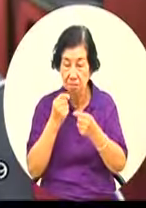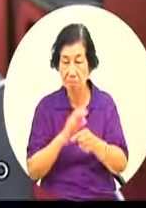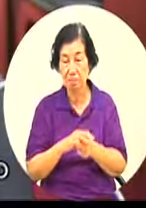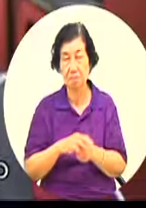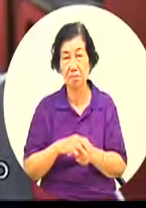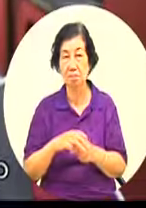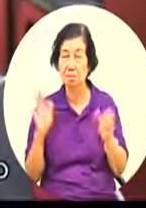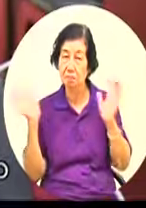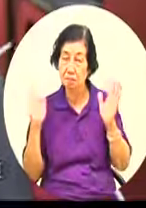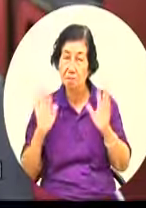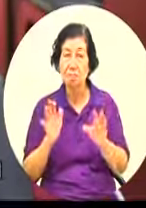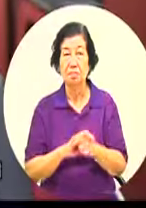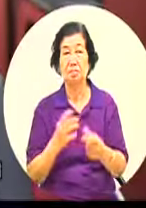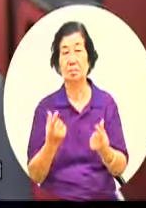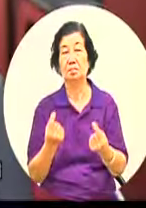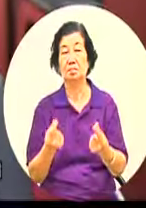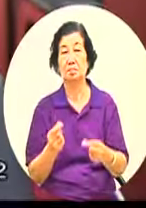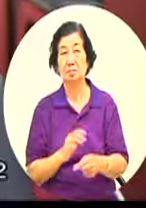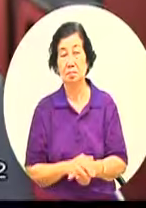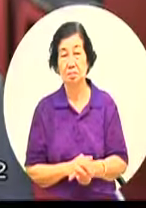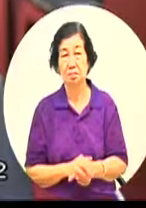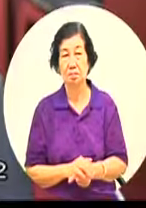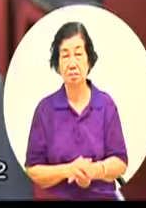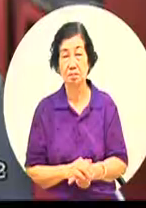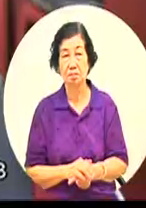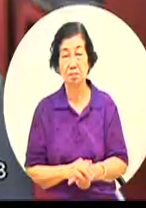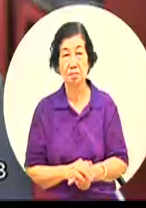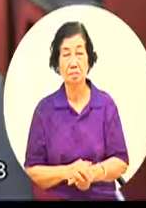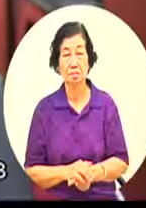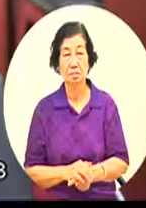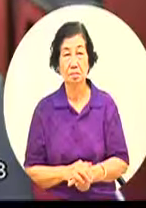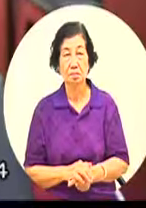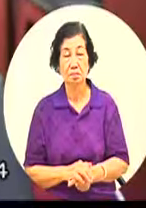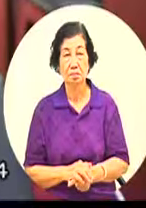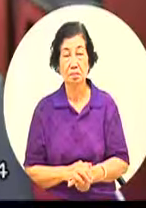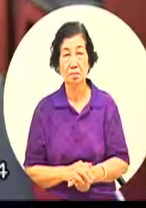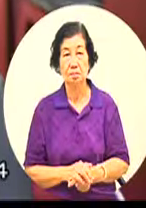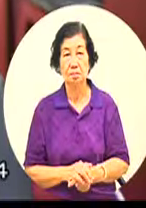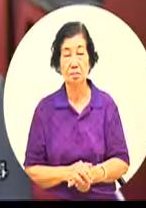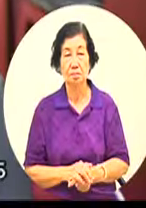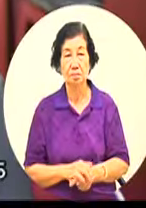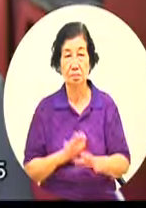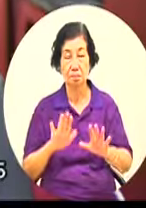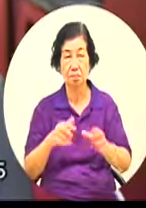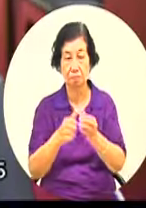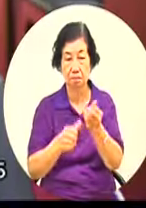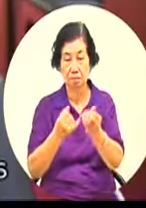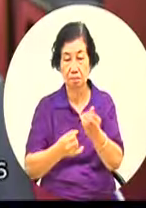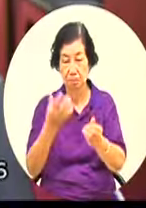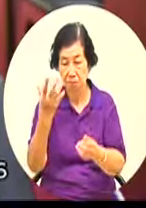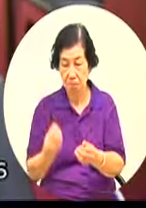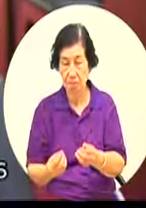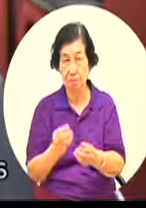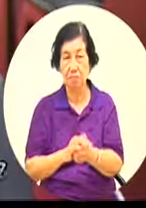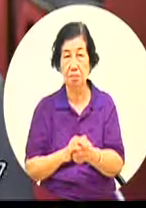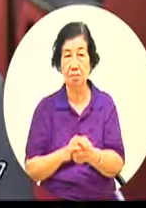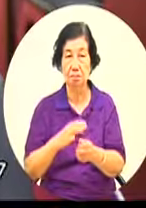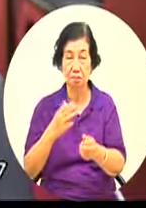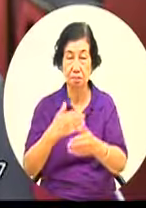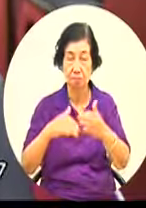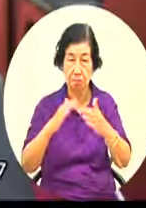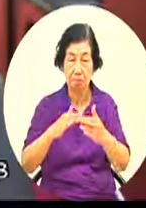这个待会要请局长帮我们回复一下。再来，那在少子化的状况、减班状况的状况之